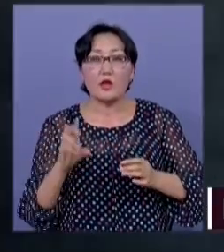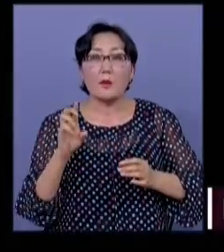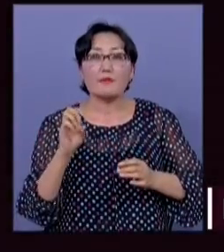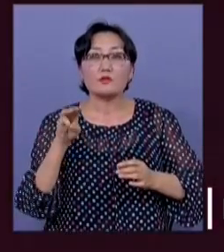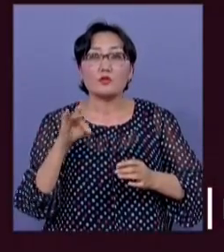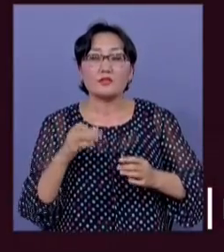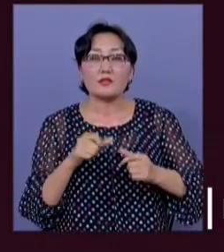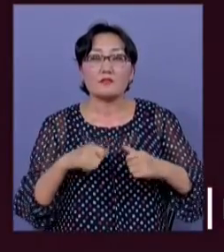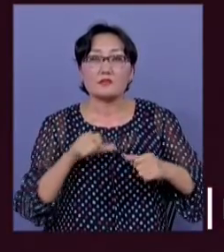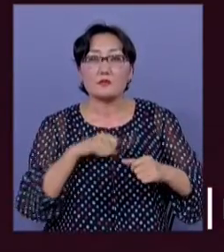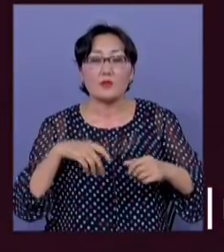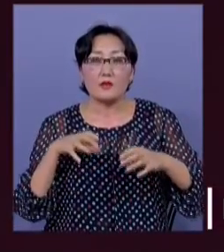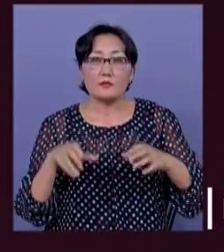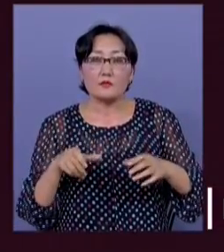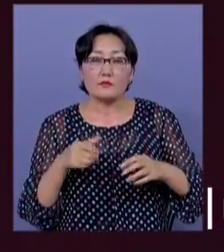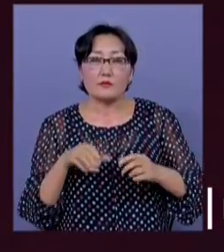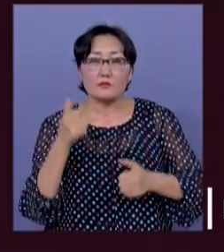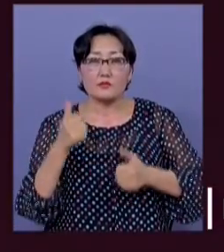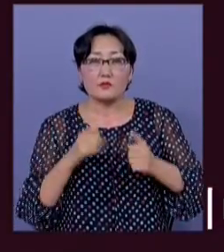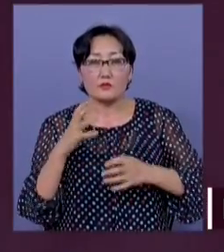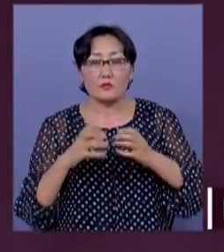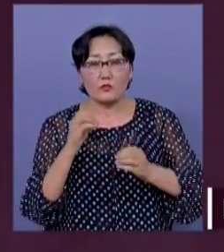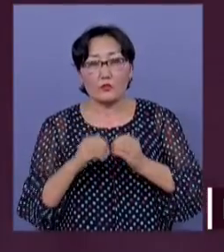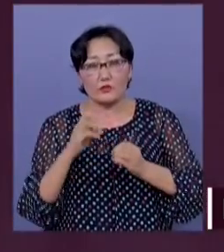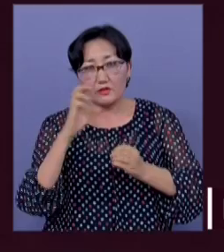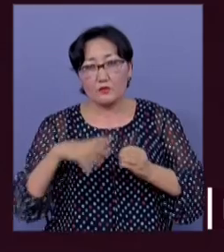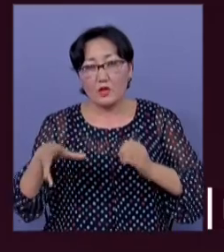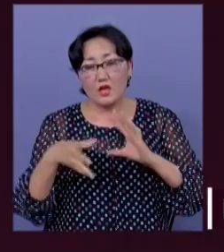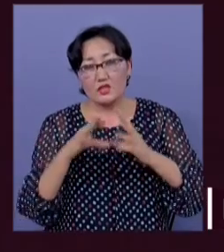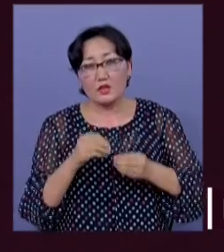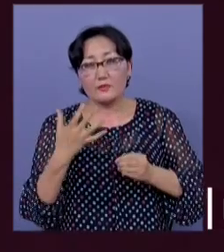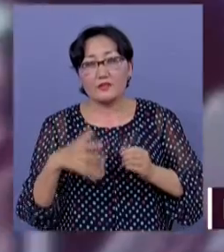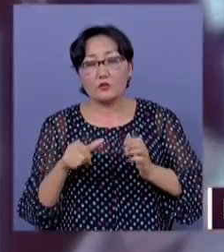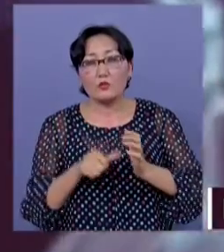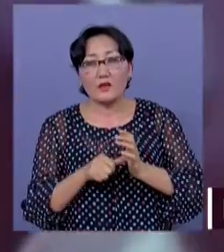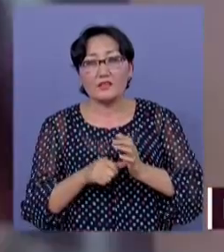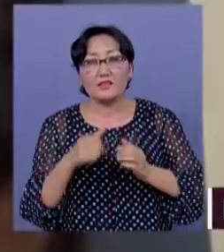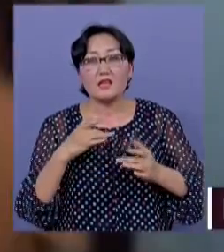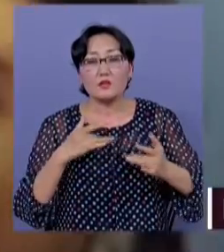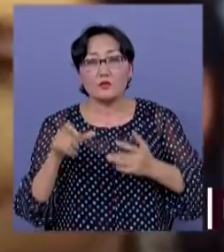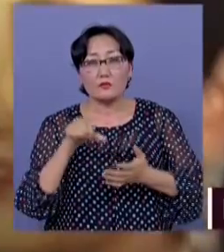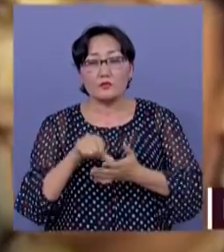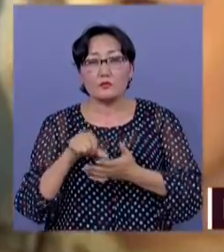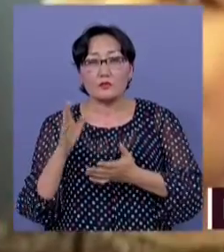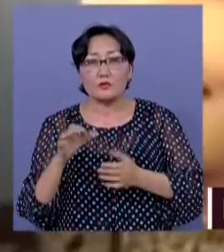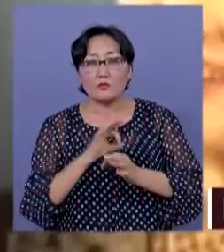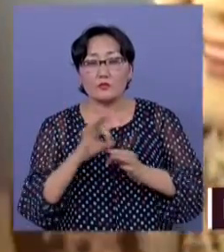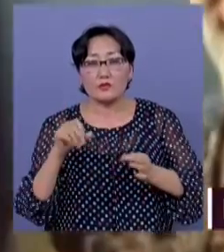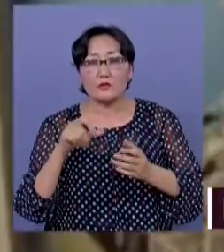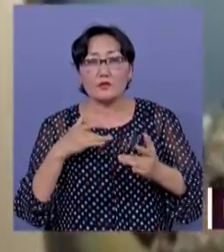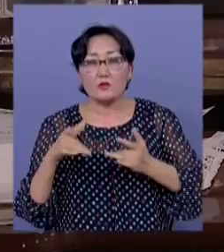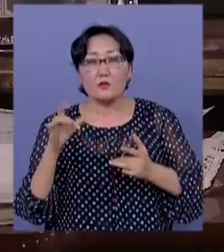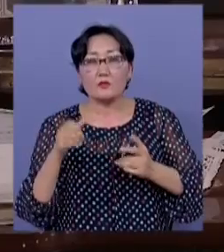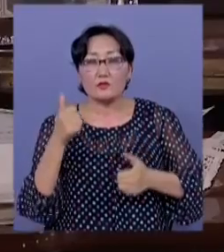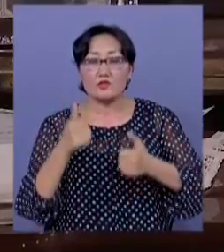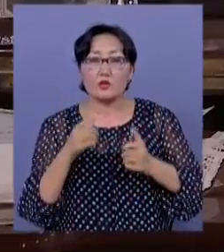Төлегенова төрағалық етеді. Биыл сайысты әлемнің 10 елінен жалпы саны 56 әнші бағын сынамақ. Үздік орындаушын анықтайтын музыкалық